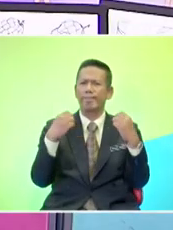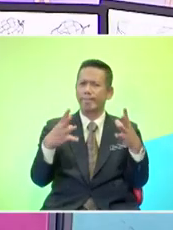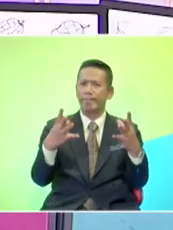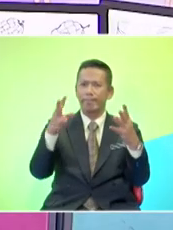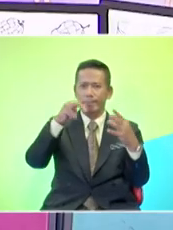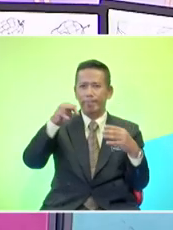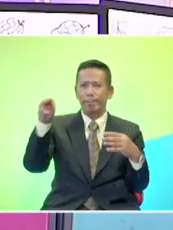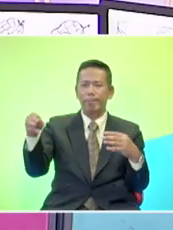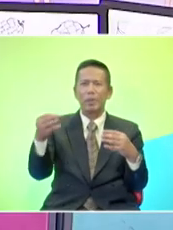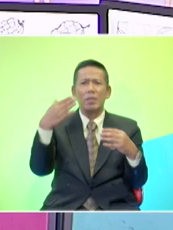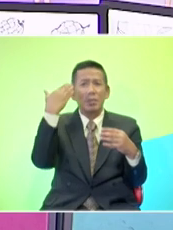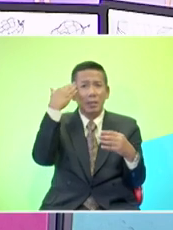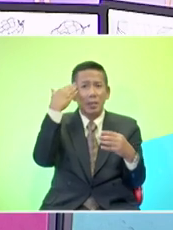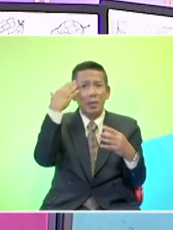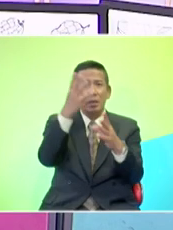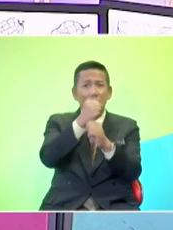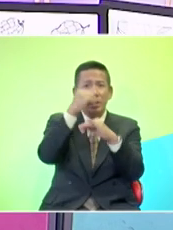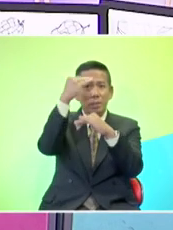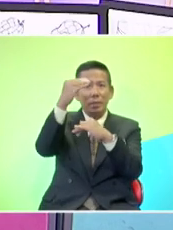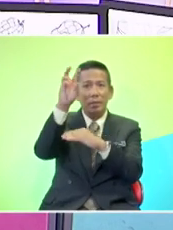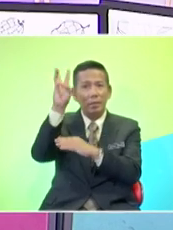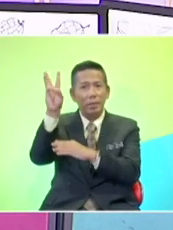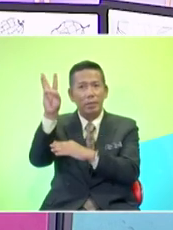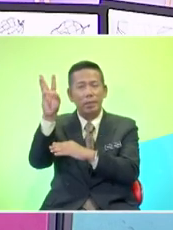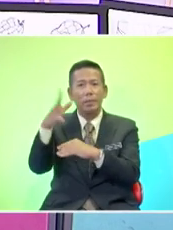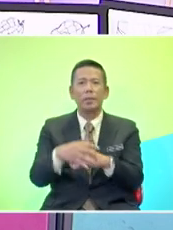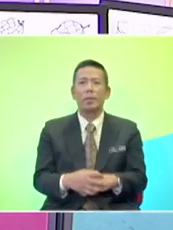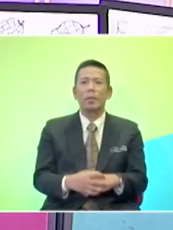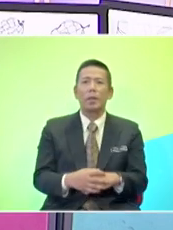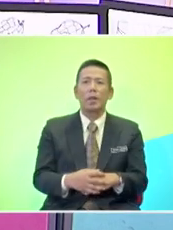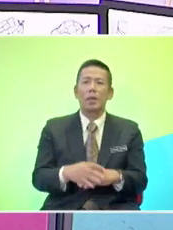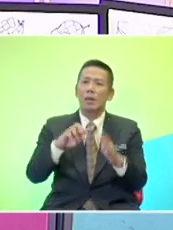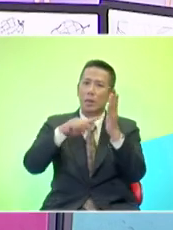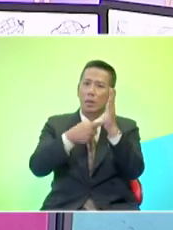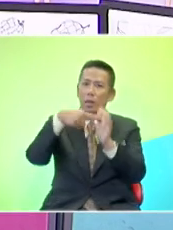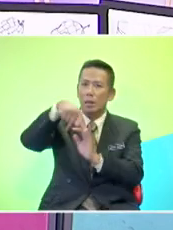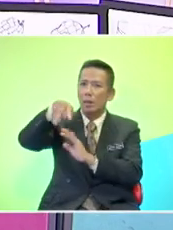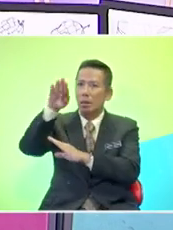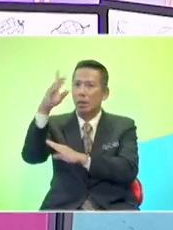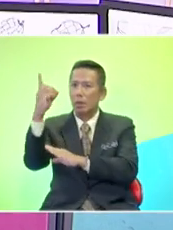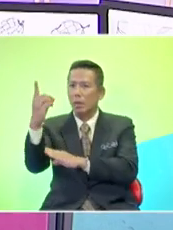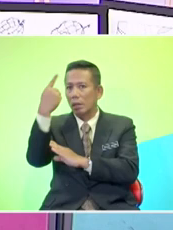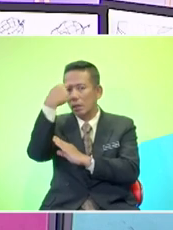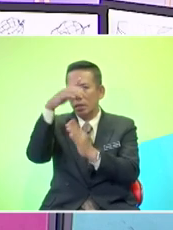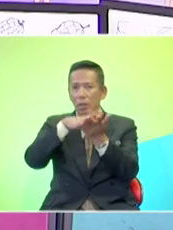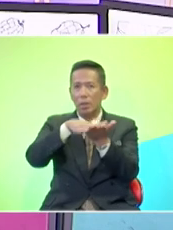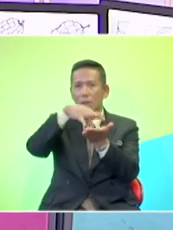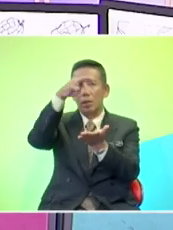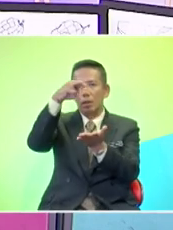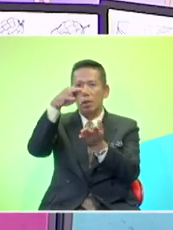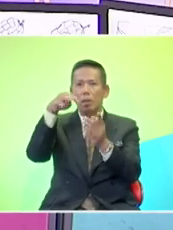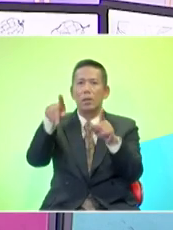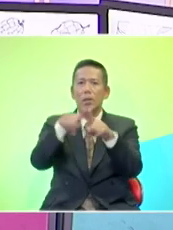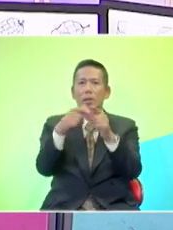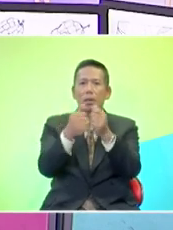macam mana betul jadi tampung masa Ayo kita mulaikan sekolah menengah bersama